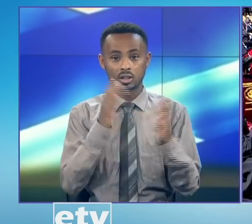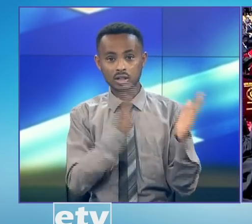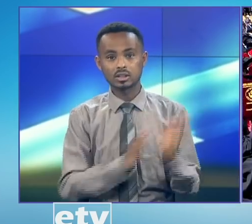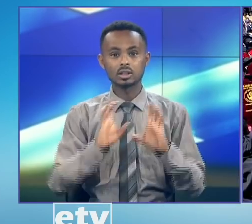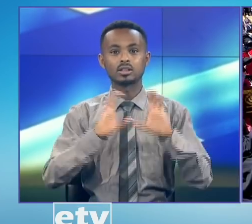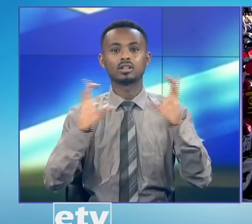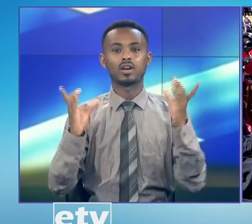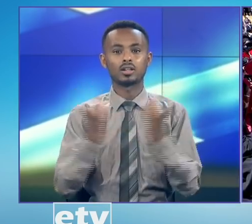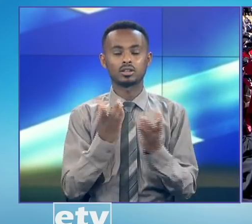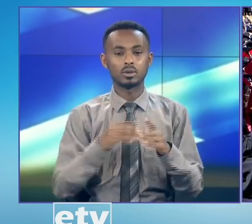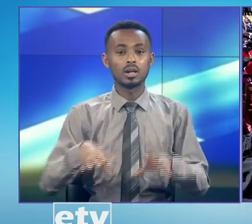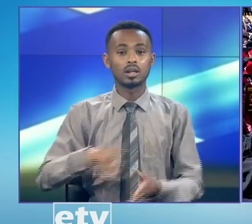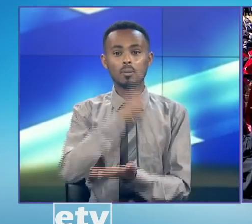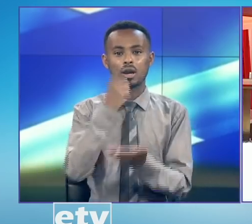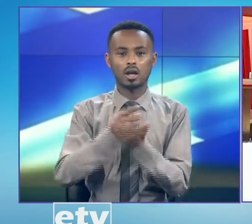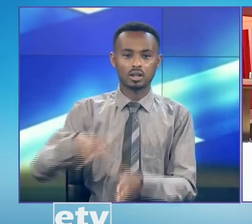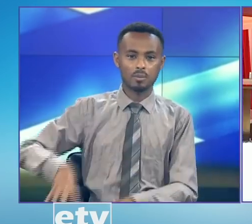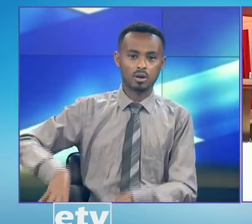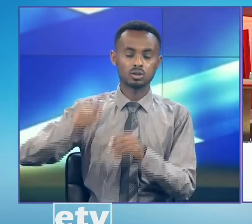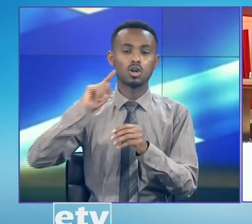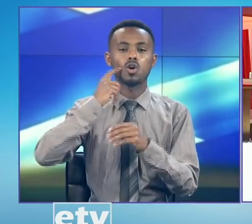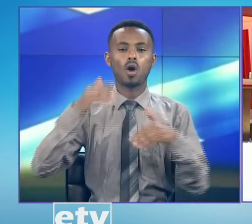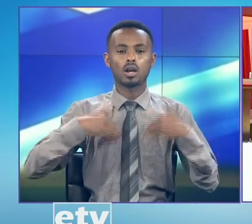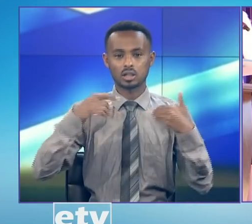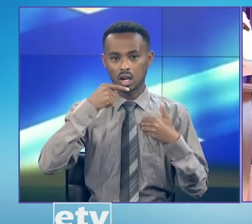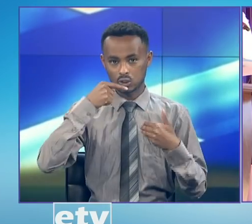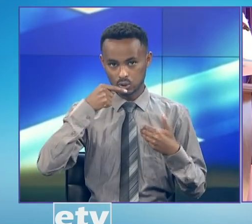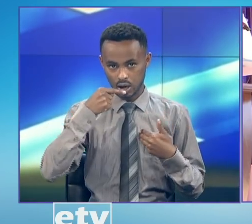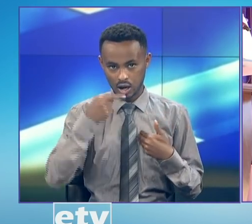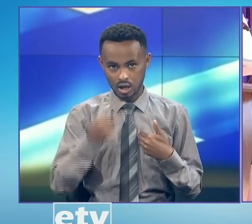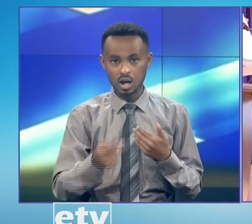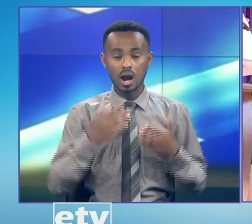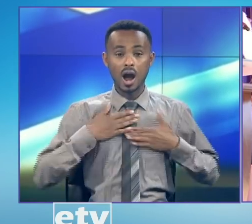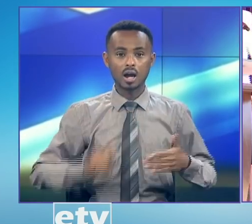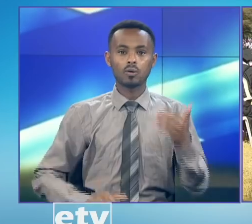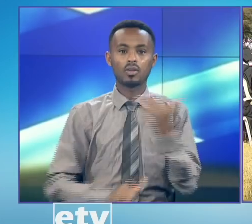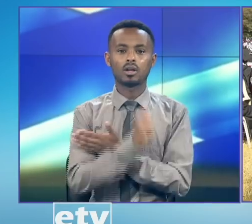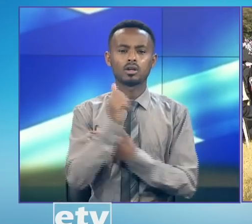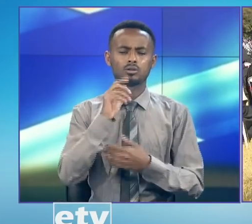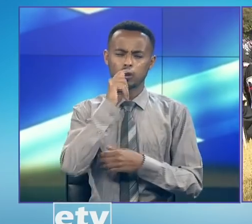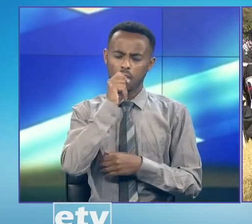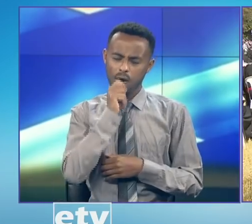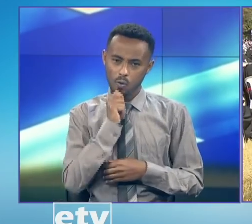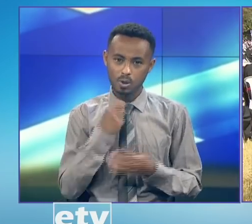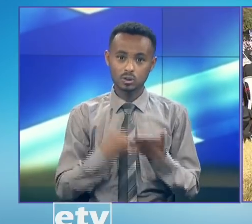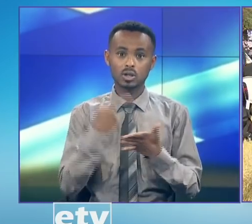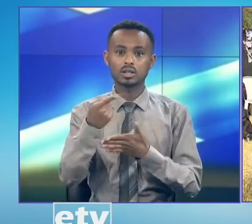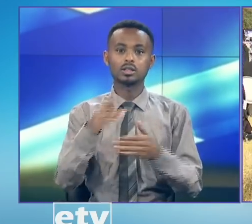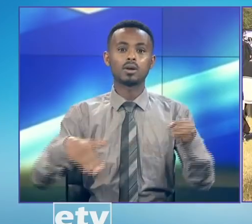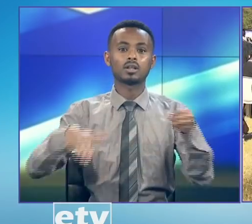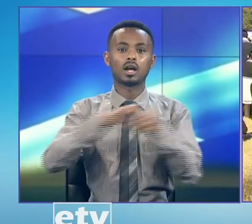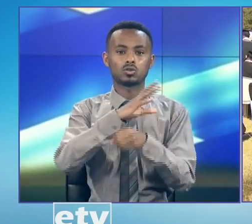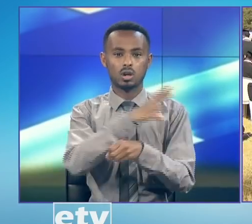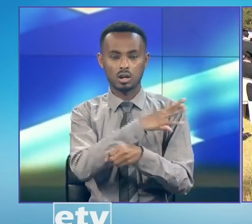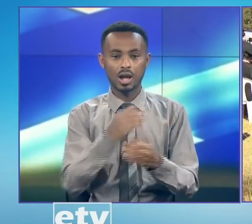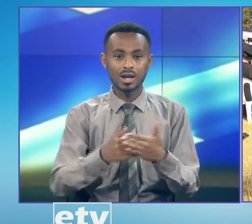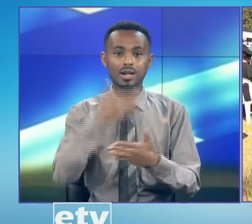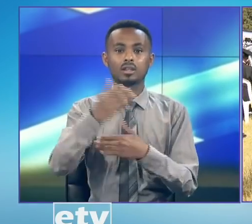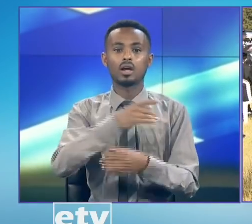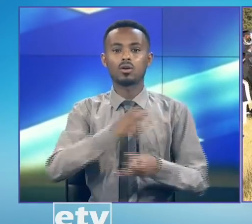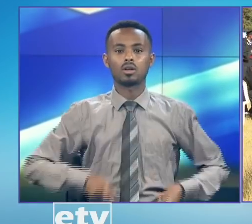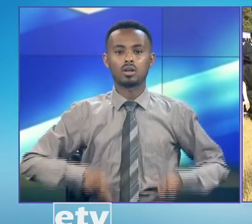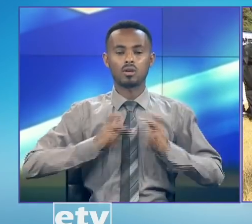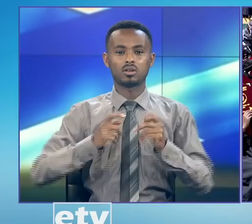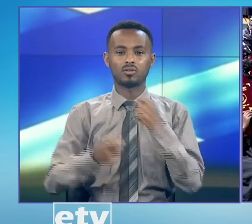የዝግጅት ክፍላችንም ለተመራቂ ተማሪዎች እንኳን ደስ አላችሁ እያለ አካል ጉዳተኝነትን ተቋቁማችሁ ለዚህ በቅታችኋልና ቀጣዩን